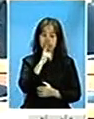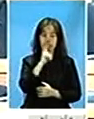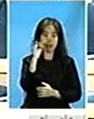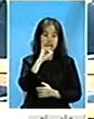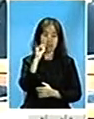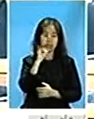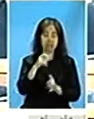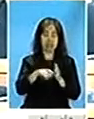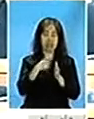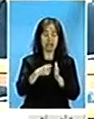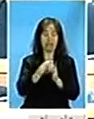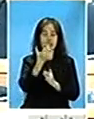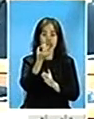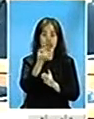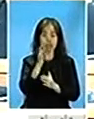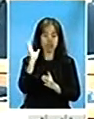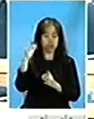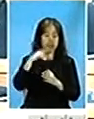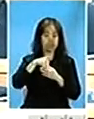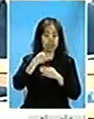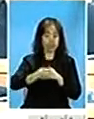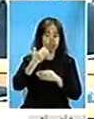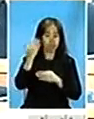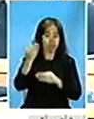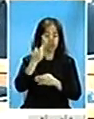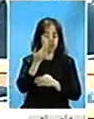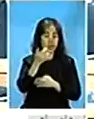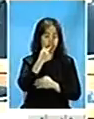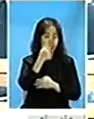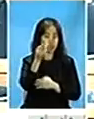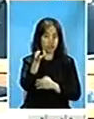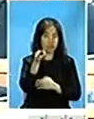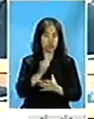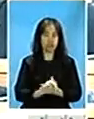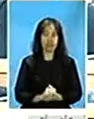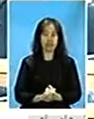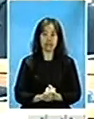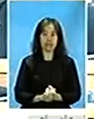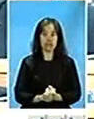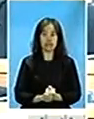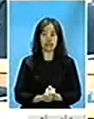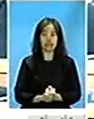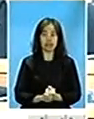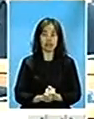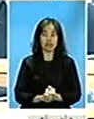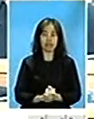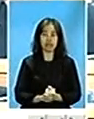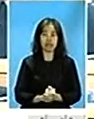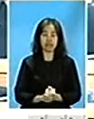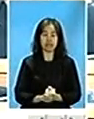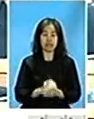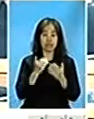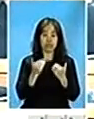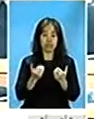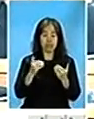ไขที่ตัดนั้นเป็นอย่างไรฟังให้จบก่อนนะครับขอนิดเดียวนะครับท่านประธานครับเพราะฉะนั้นเนี่ยวันนี้ประเทศช